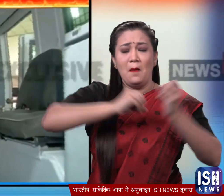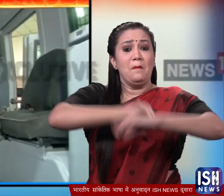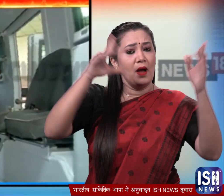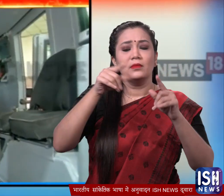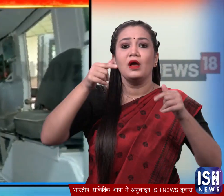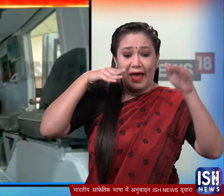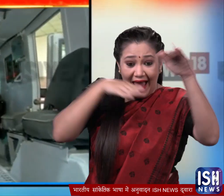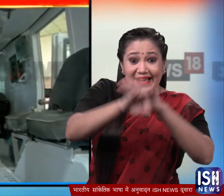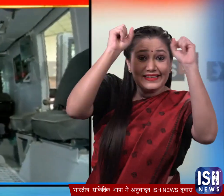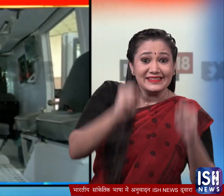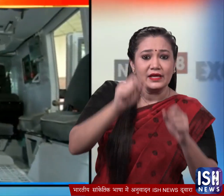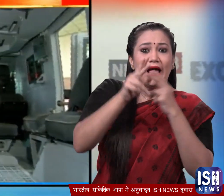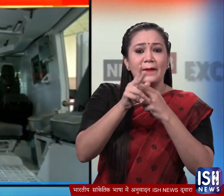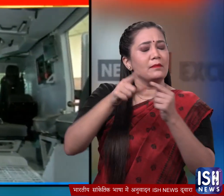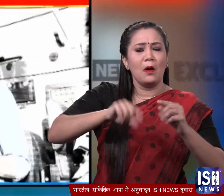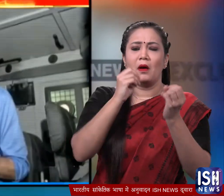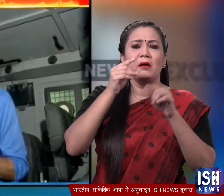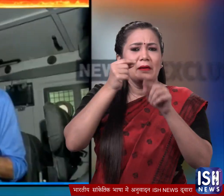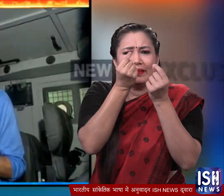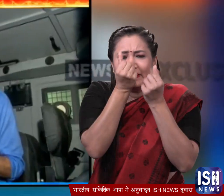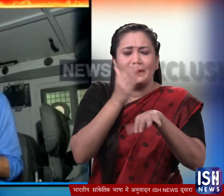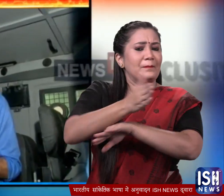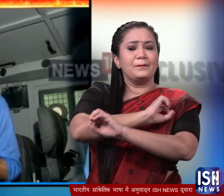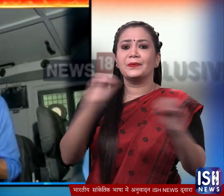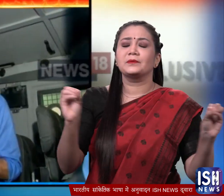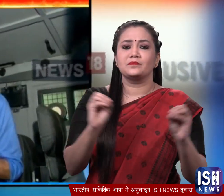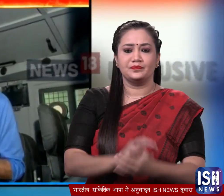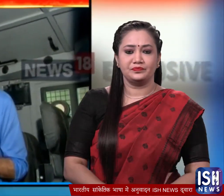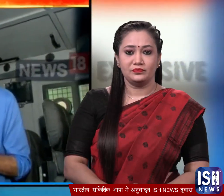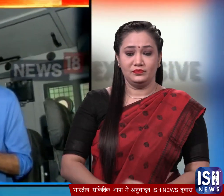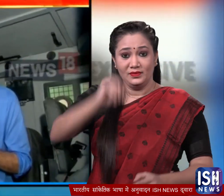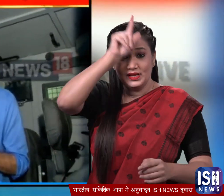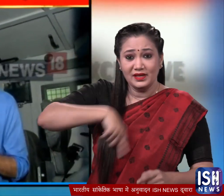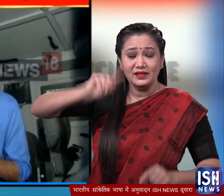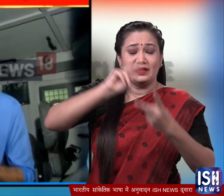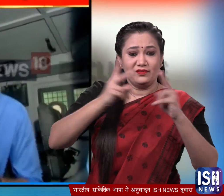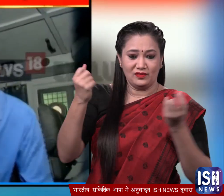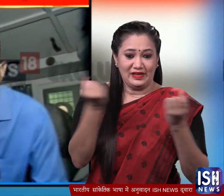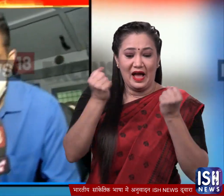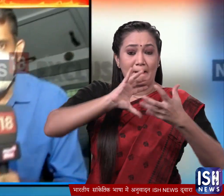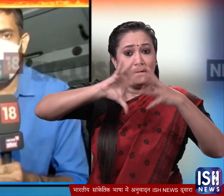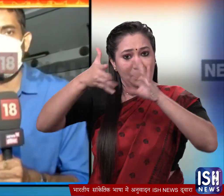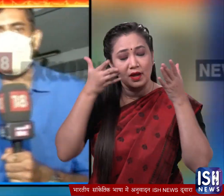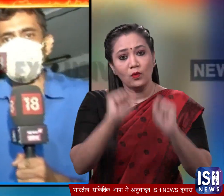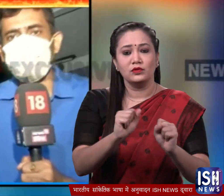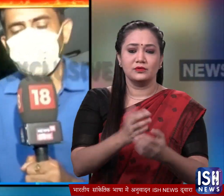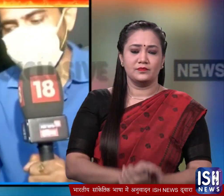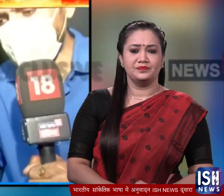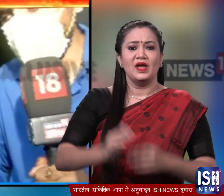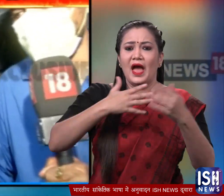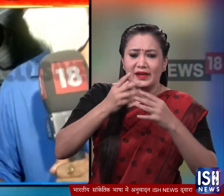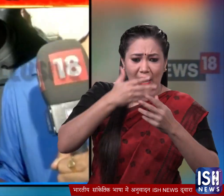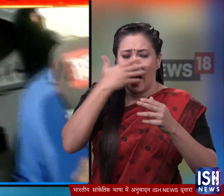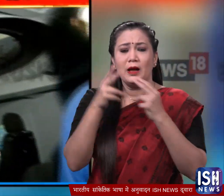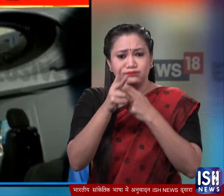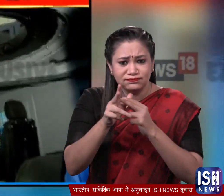तो इसके अंदर बैठे जवानों को खरोंच तक नहीं आएगी। भारत में निर्मित ये वो अत्याधुनिक व्हीकल है जो किसी भी तरह के आतंकी